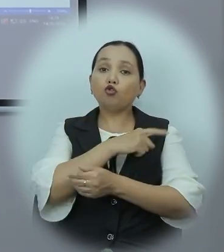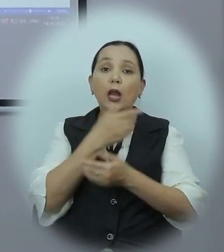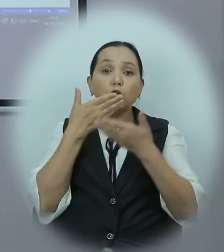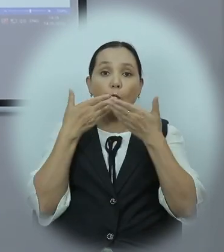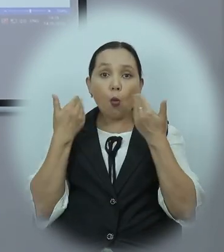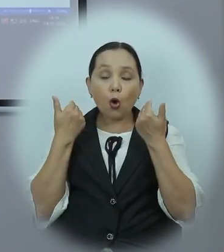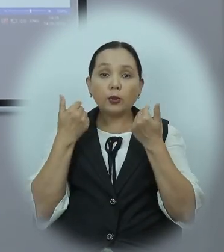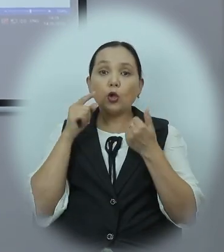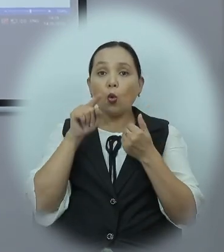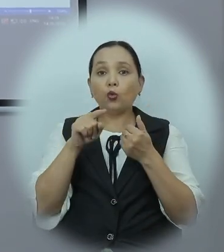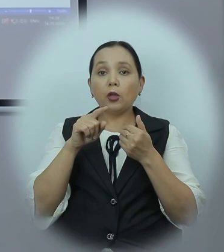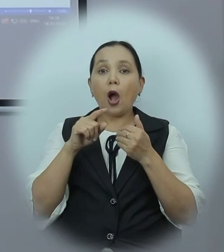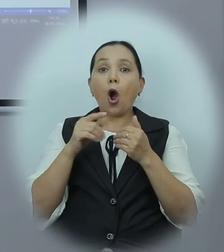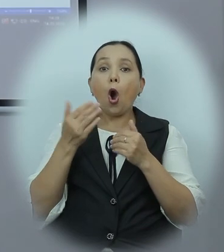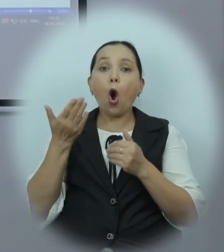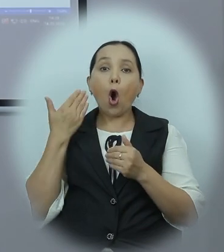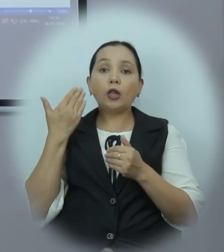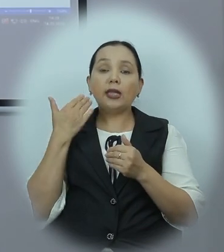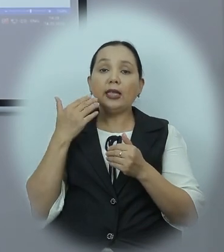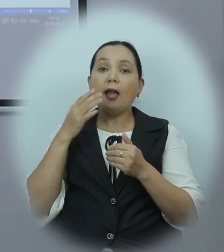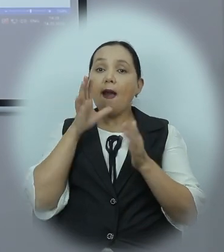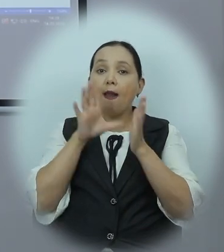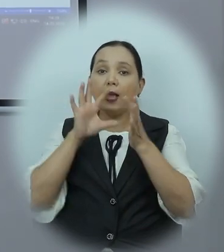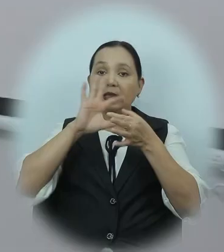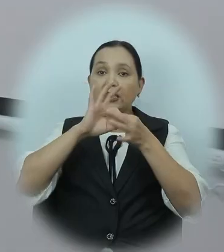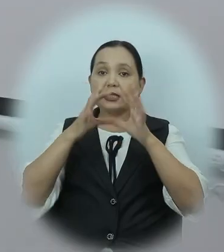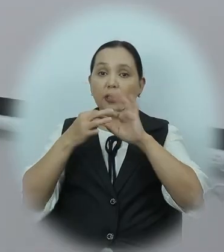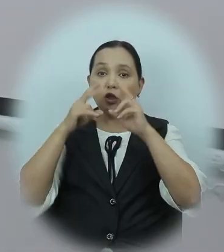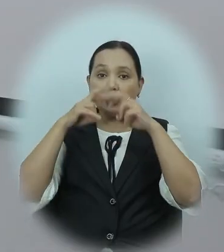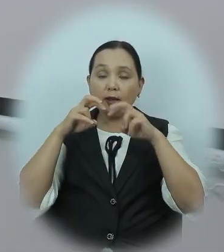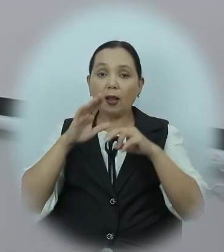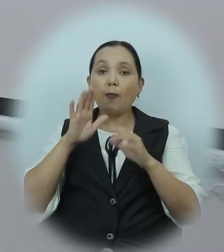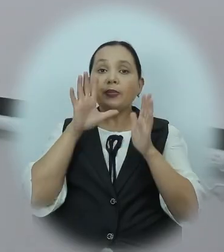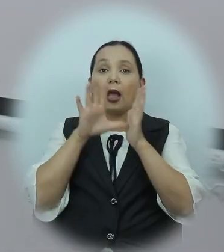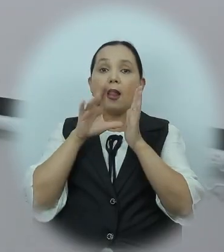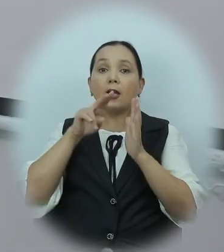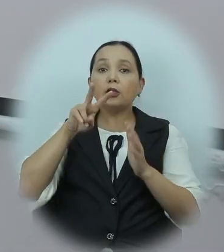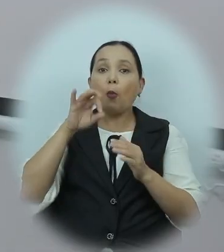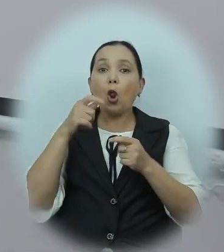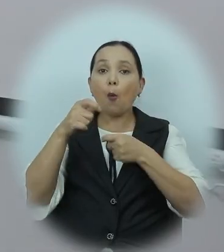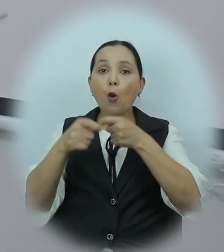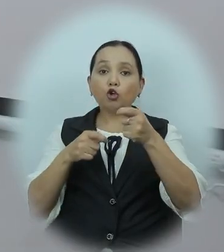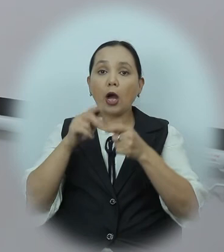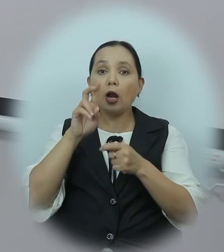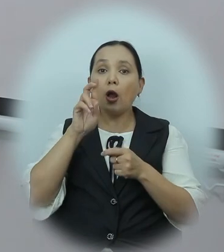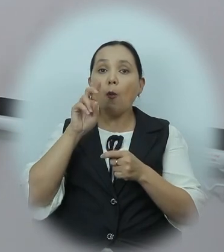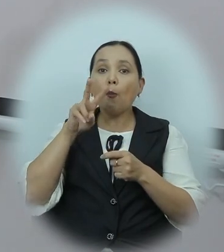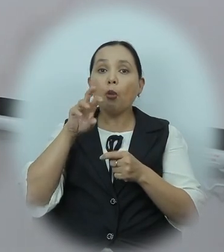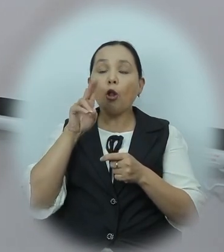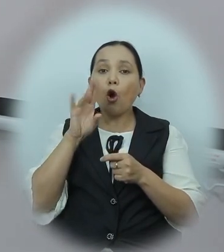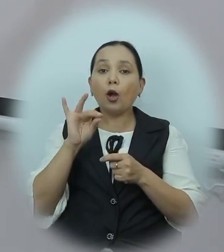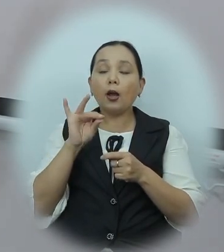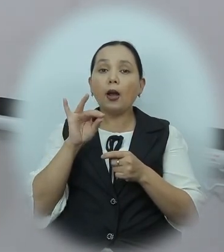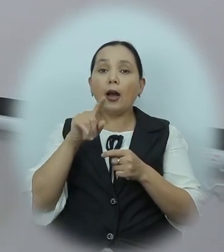bo'lmasa, unda bundan oldingi elektr zanjir tekshirib o'tiladi. Elektr plokani boshqaruv bloki asosan